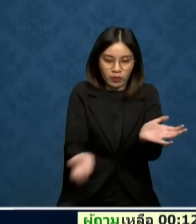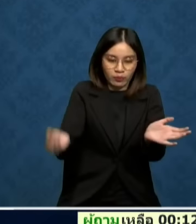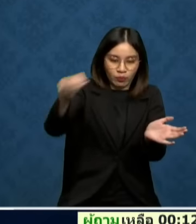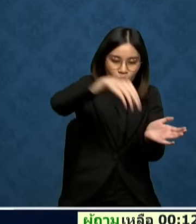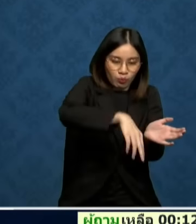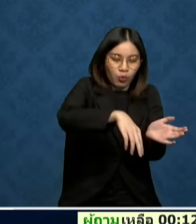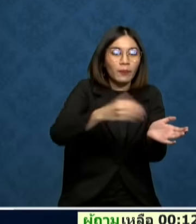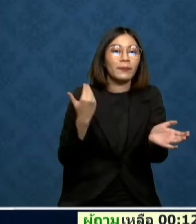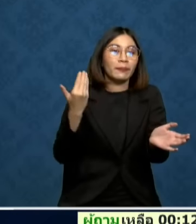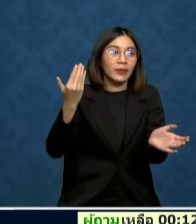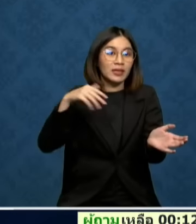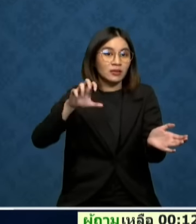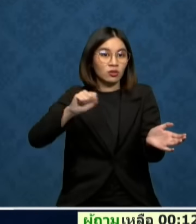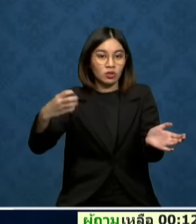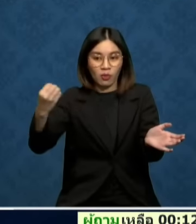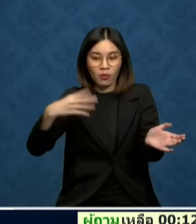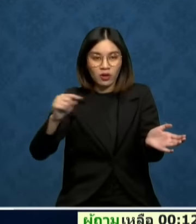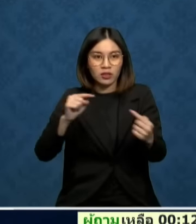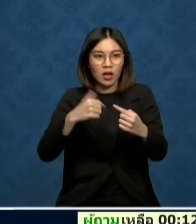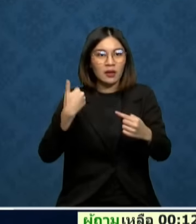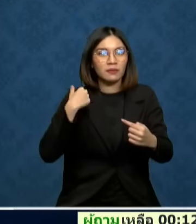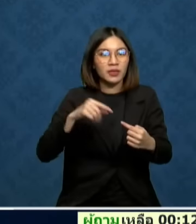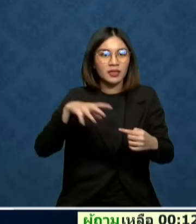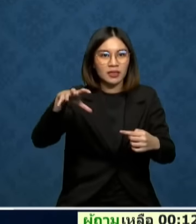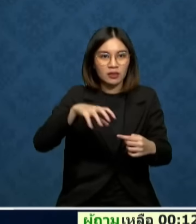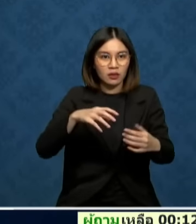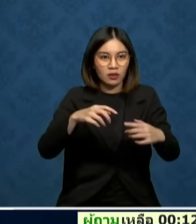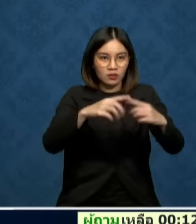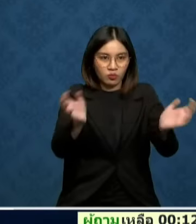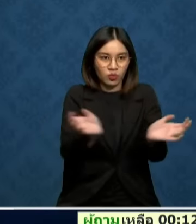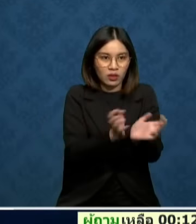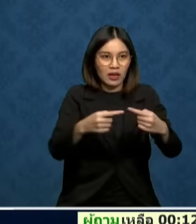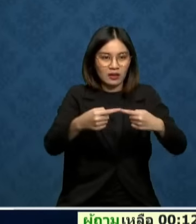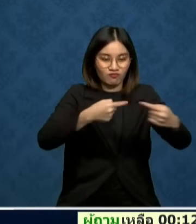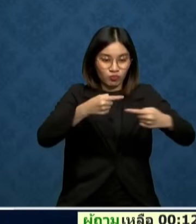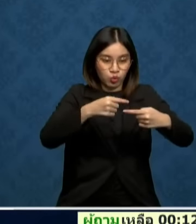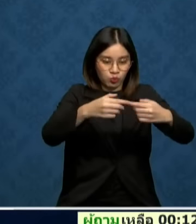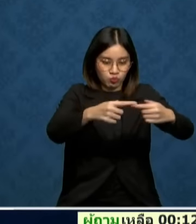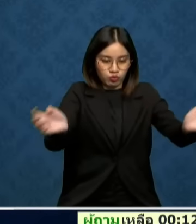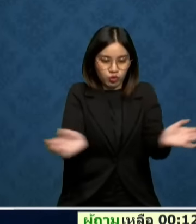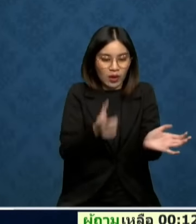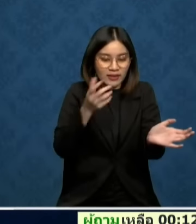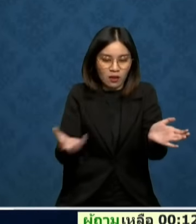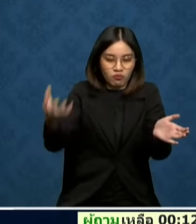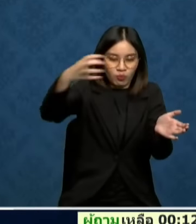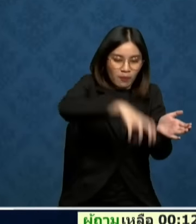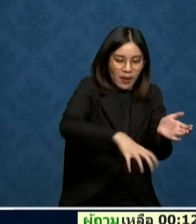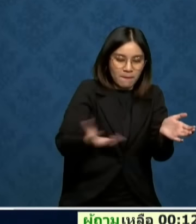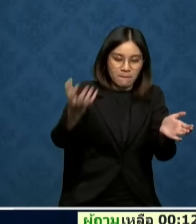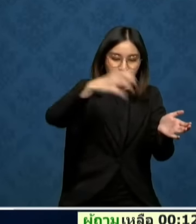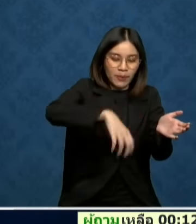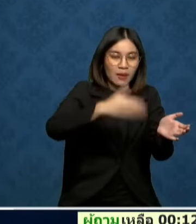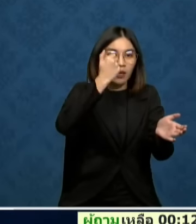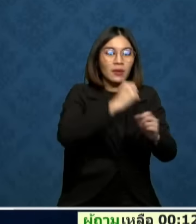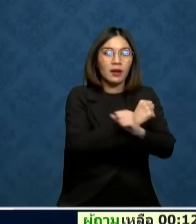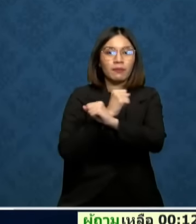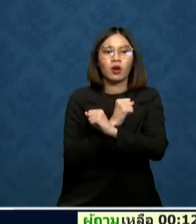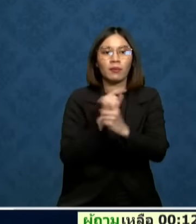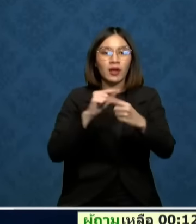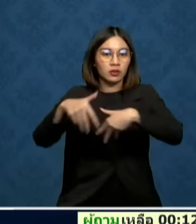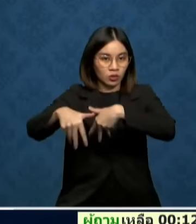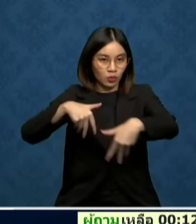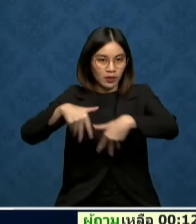ที่เมื่อสักครู่ท่านสสได้พูดถึงก็คือเรามีการเอามาใส่ในบิ๊กแบ็กนะคะเพื่อที่จะทำให้ปลอดภัยต่อพี่น้องประ